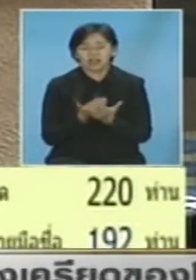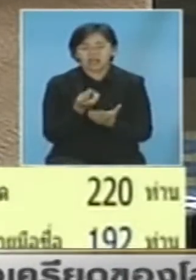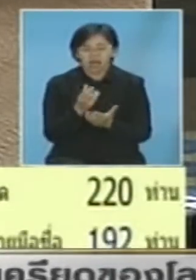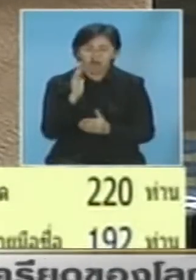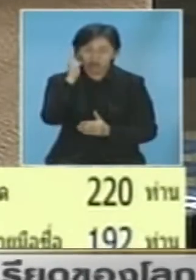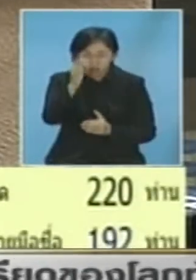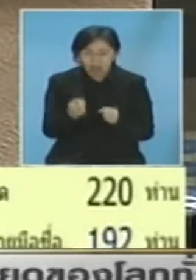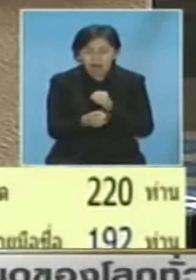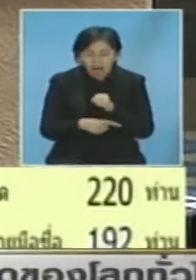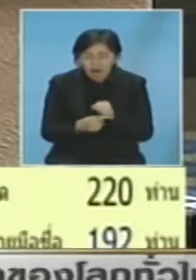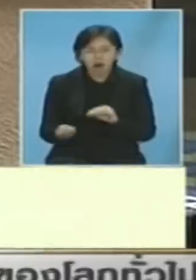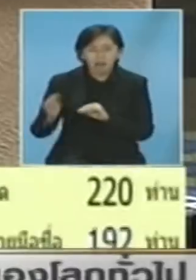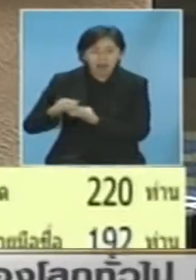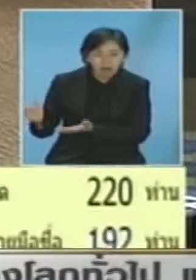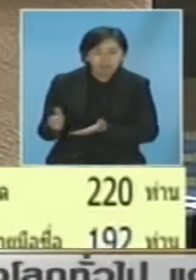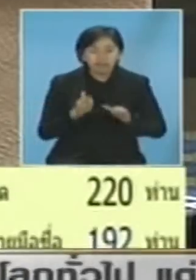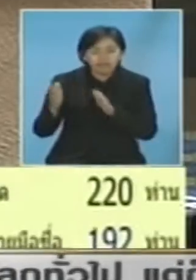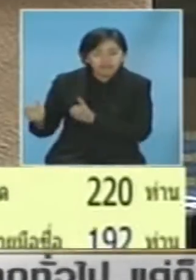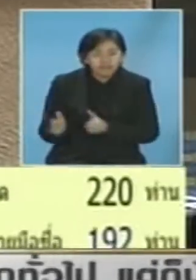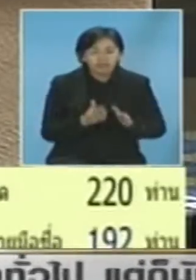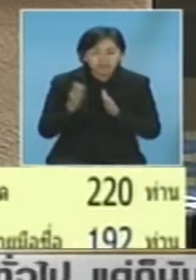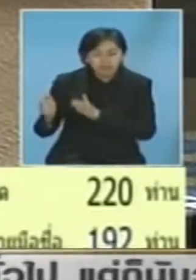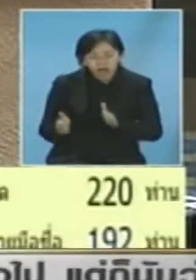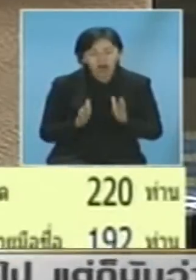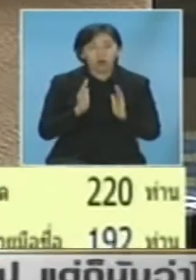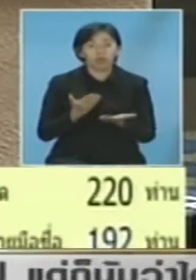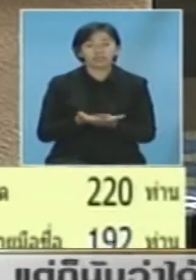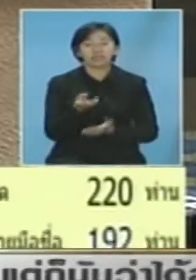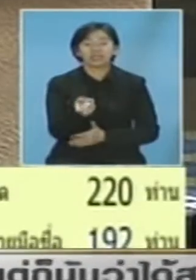อไปทำให้พ่อค้ารับซื้อข้าว